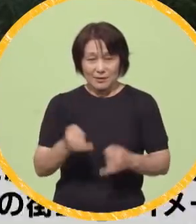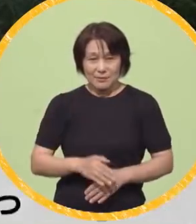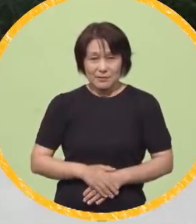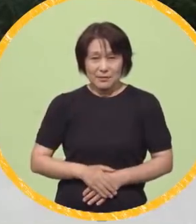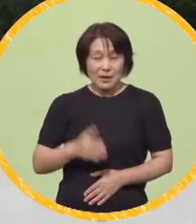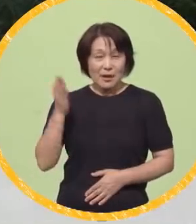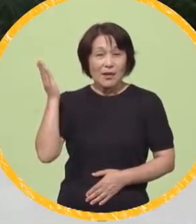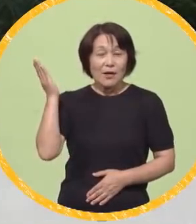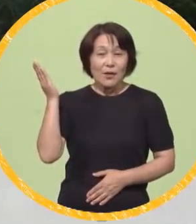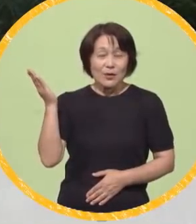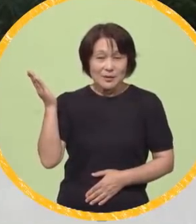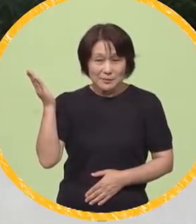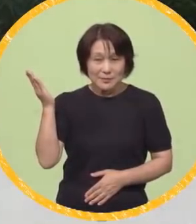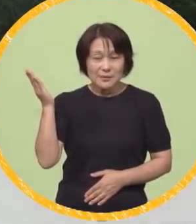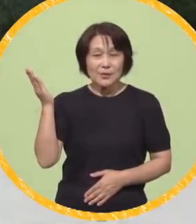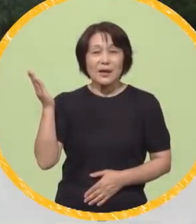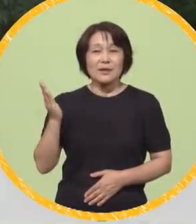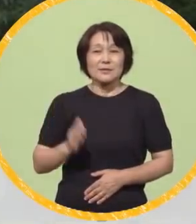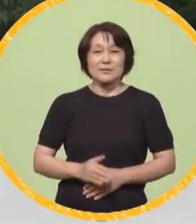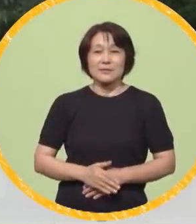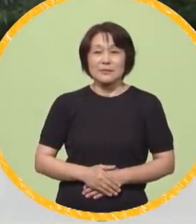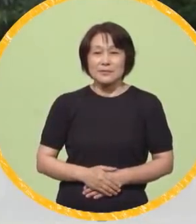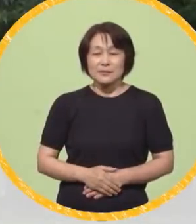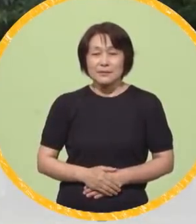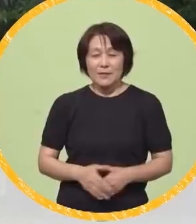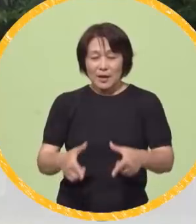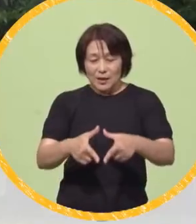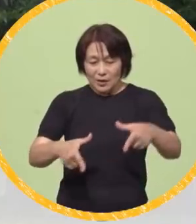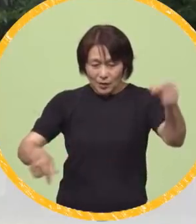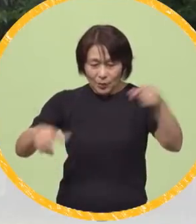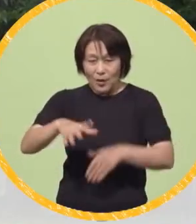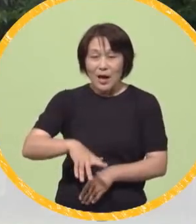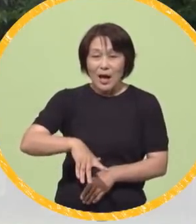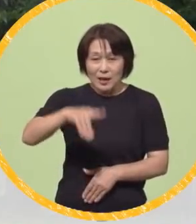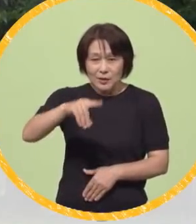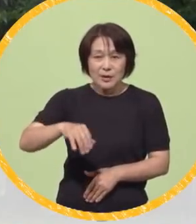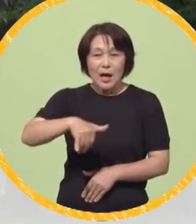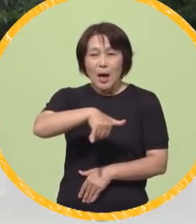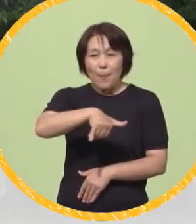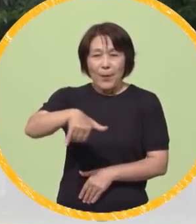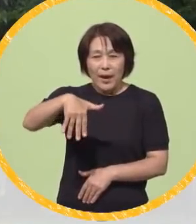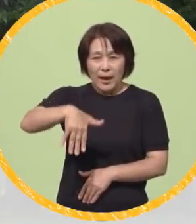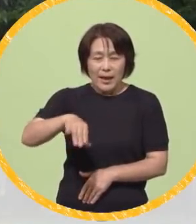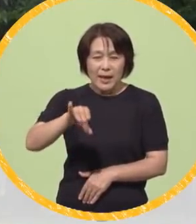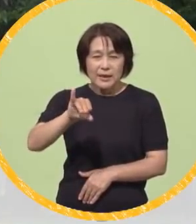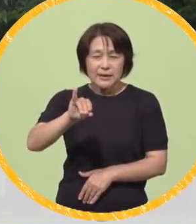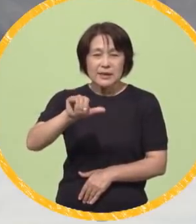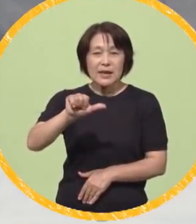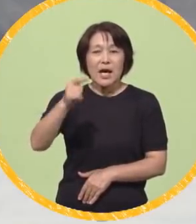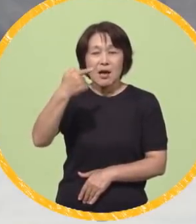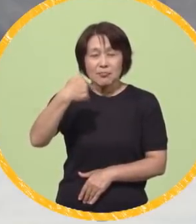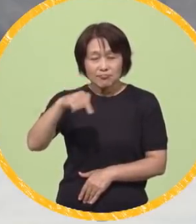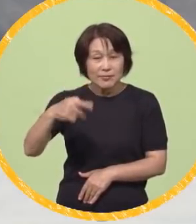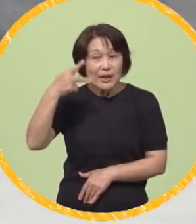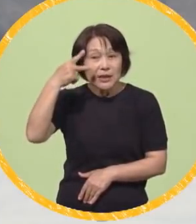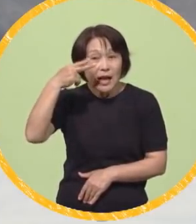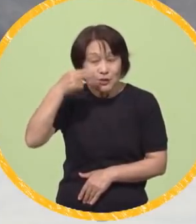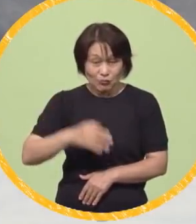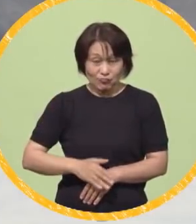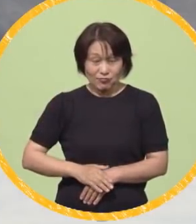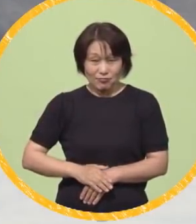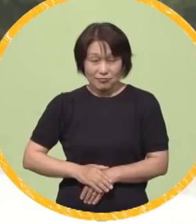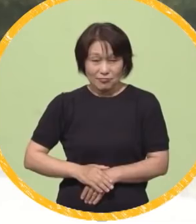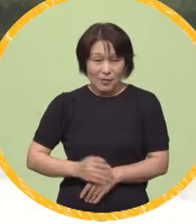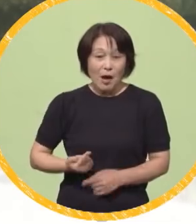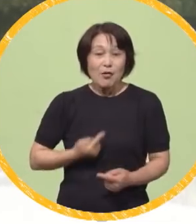にある箱根ガラスの森美術館は日本初のベネチアングラス専門の美術館。なんと来館